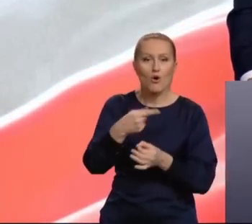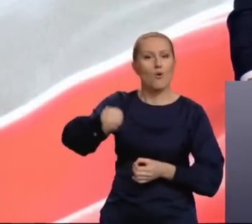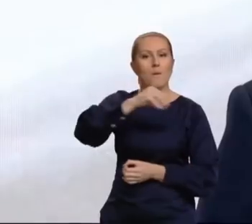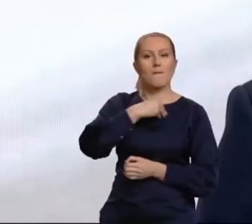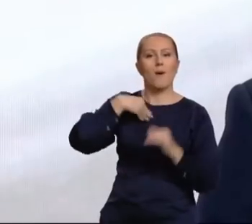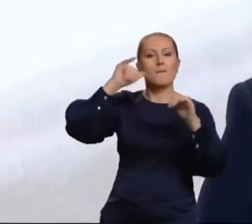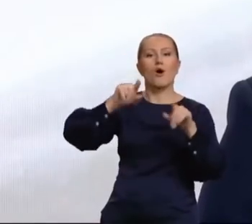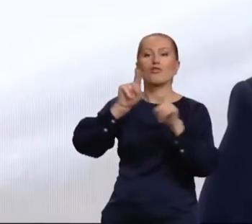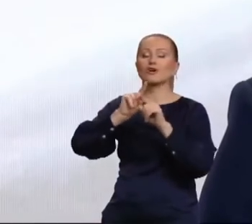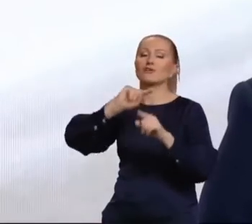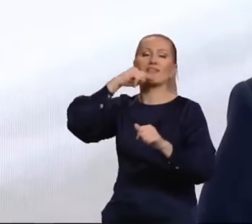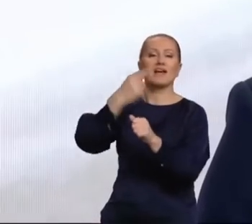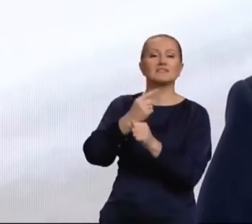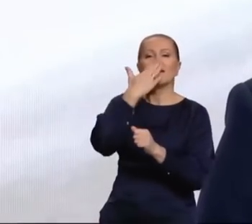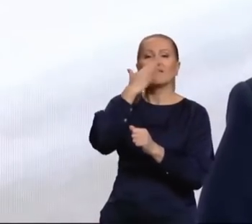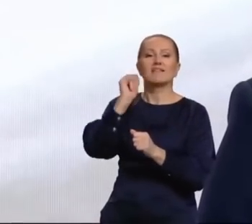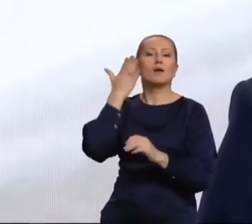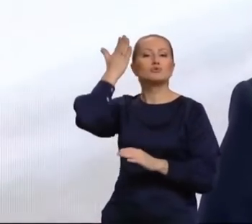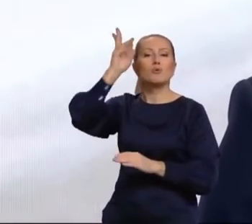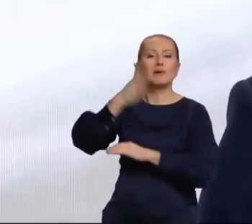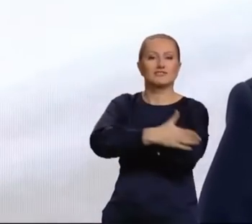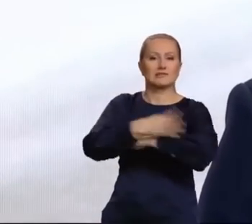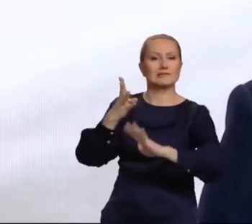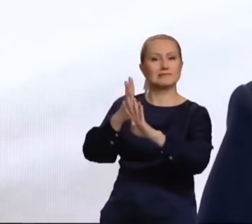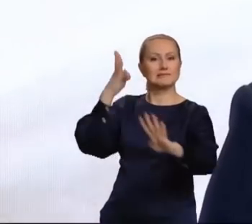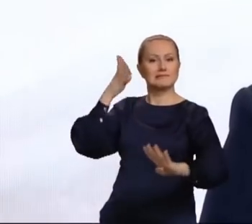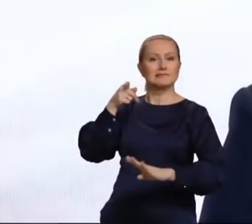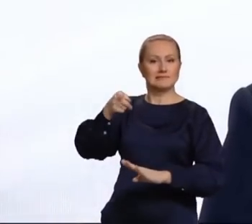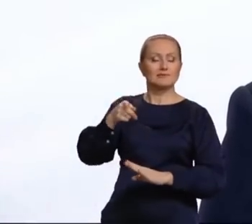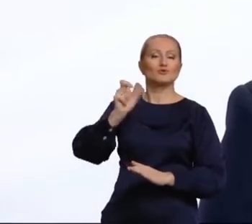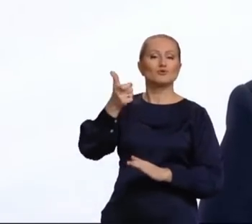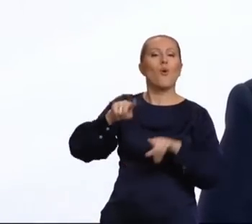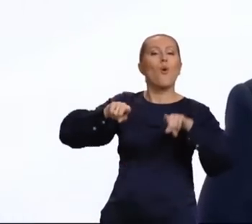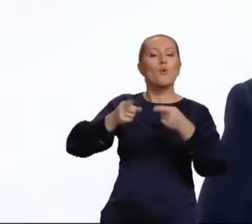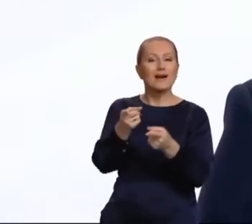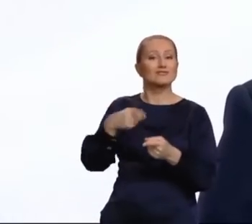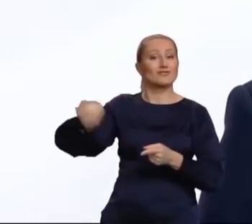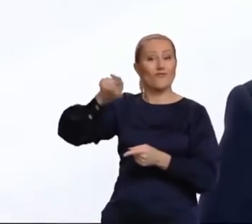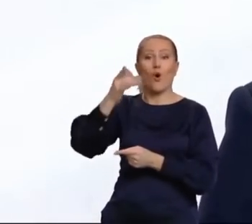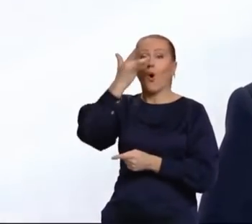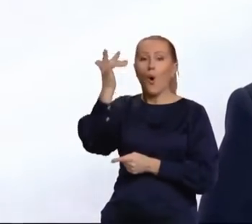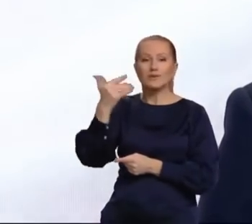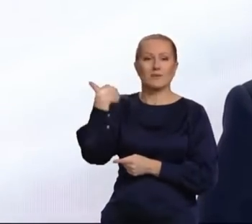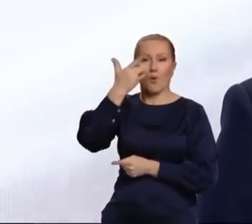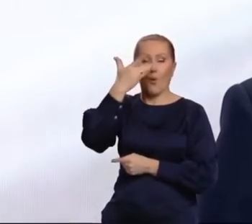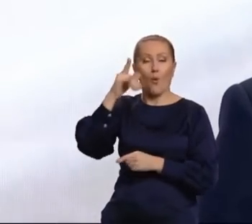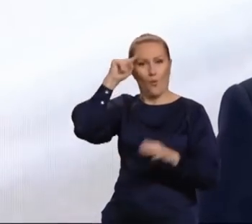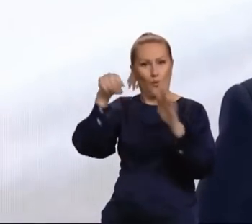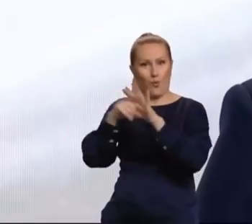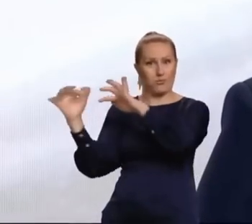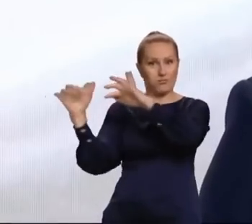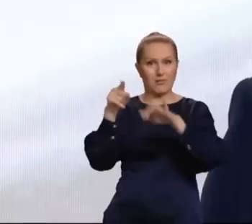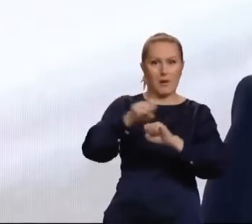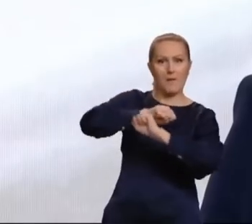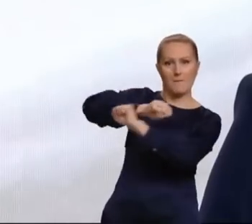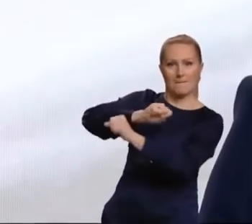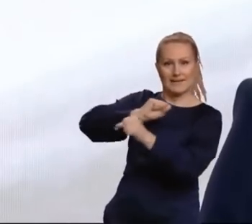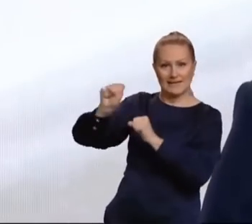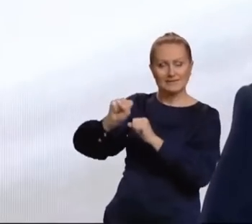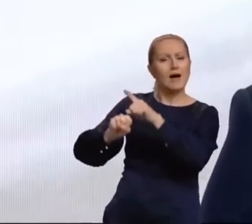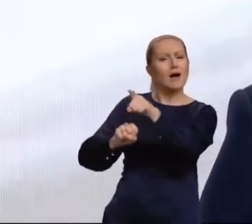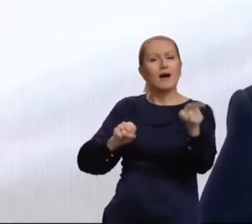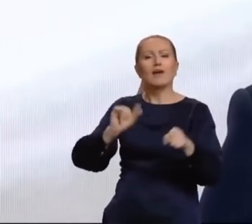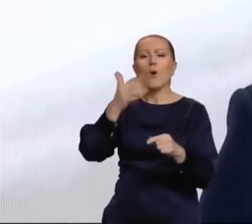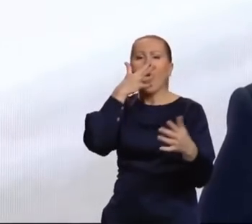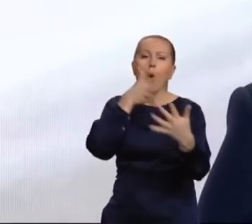przyszłości zapory na granicy, która chroni Rzeczpospolitą przed organizowanym przez Rosję i Białoruś napływem imigrantów. Jak oceniają Państwo także w tym